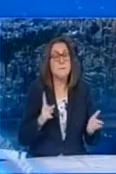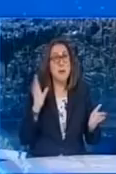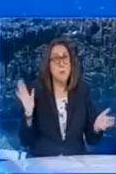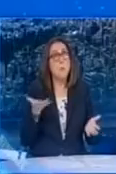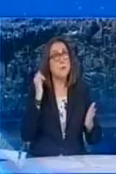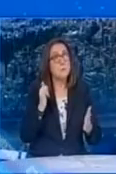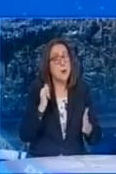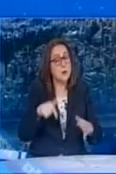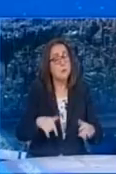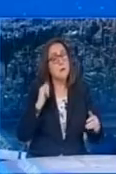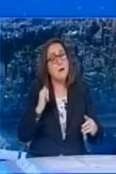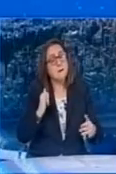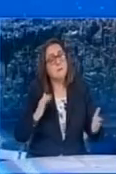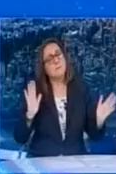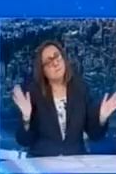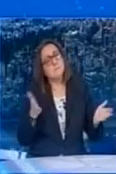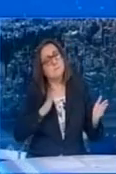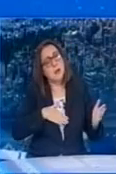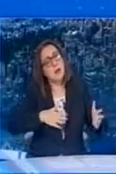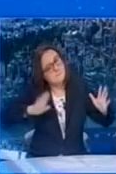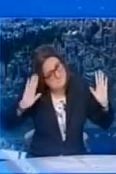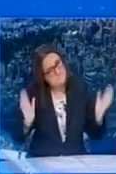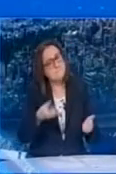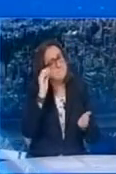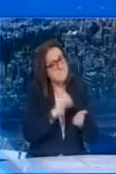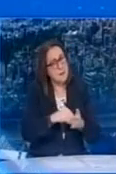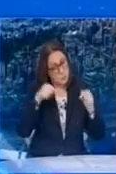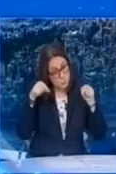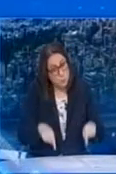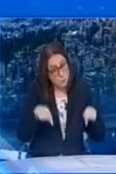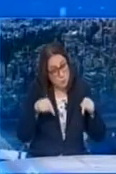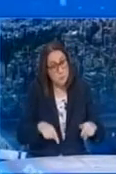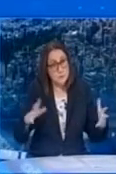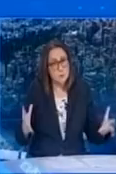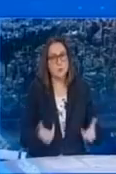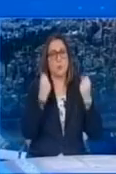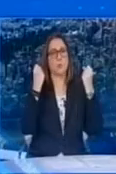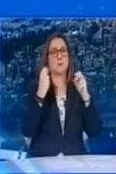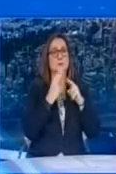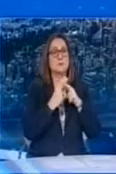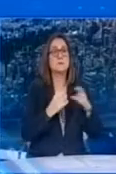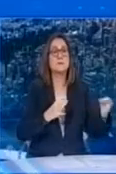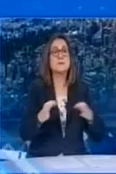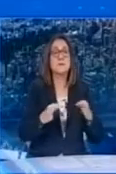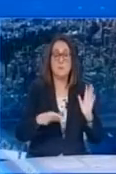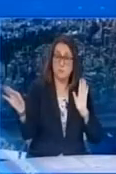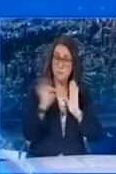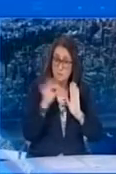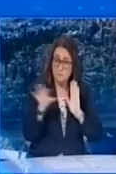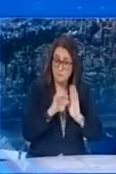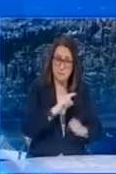σωτηρίας. Με χιλιάδες προσλήψεις στην υγεία τώρα, με επέκταση των συμβάσεων επικουρικού